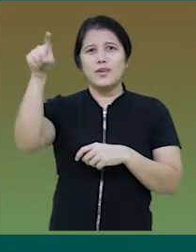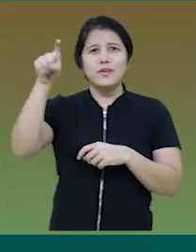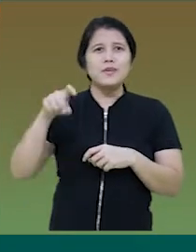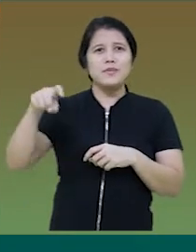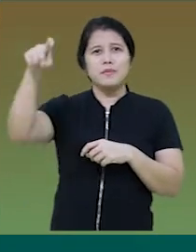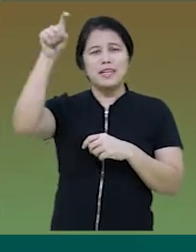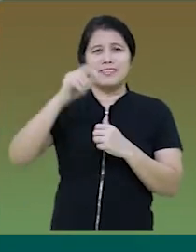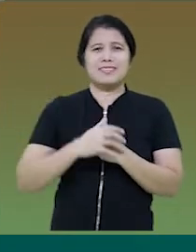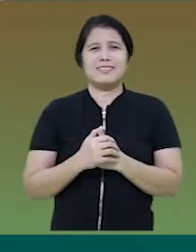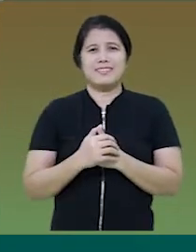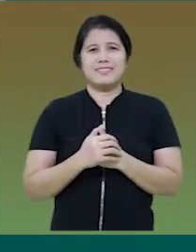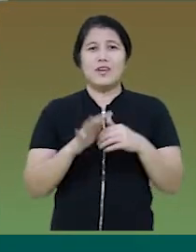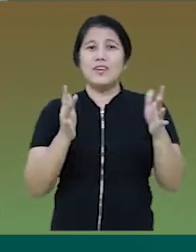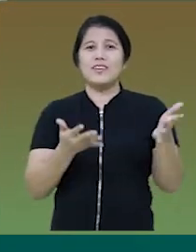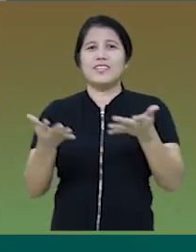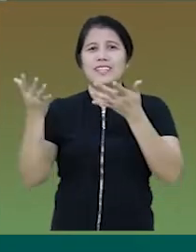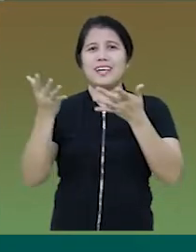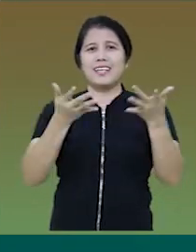lobo.